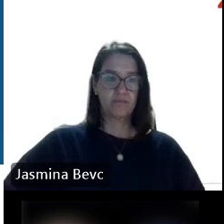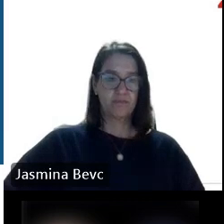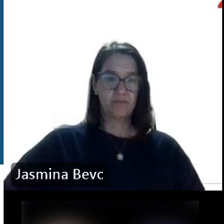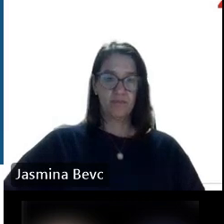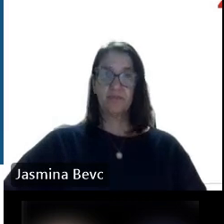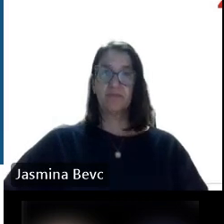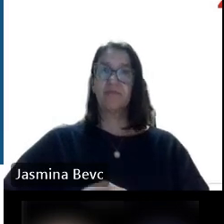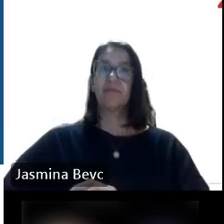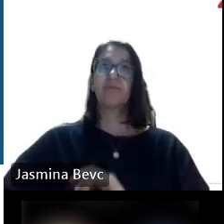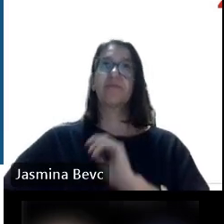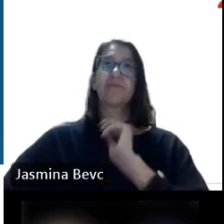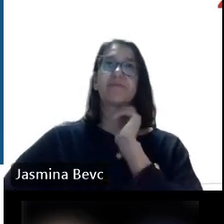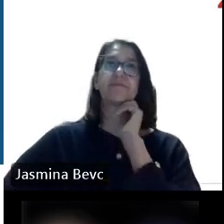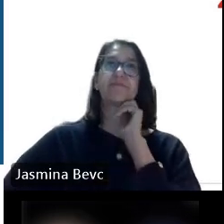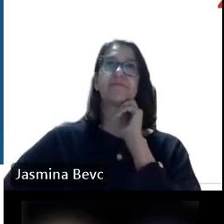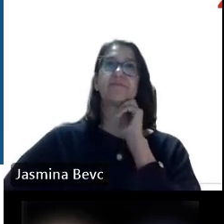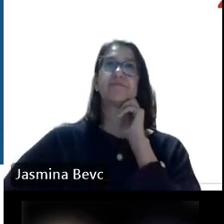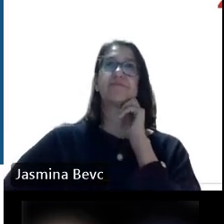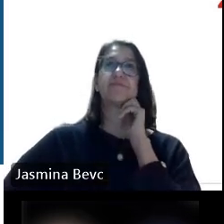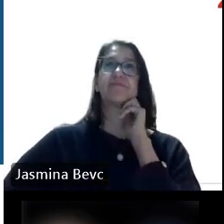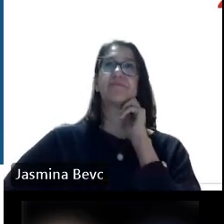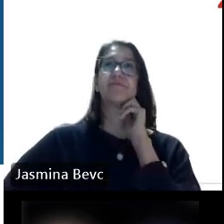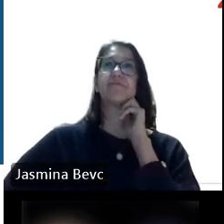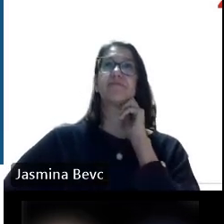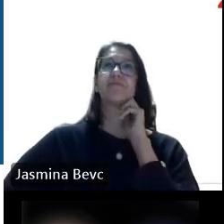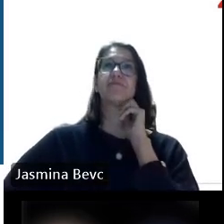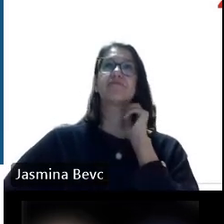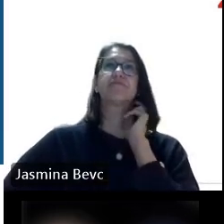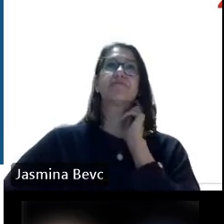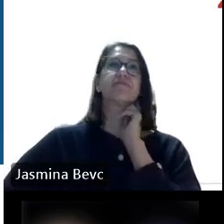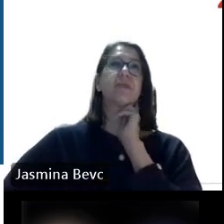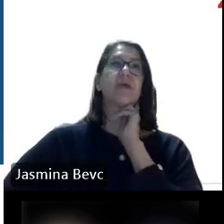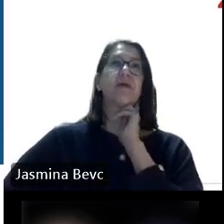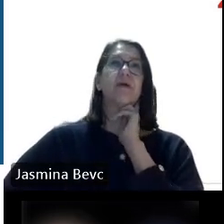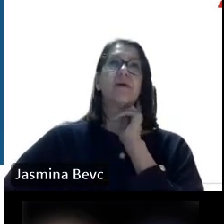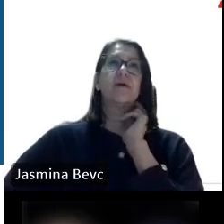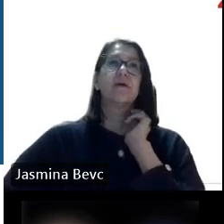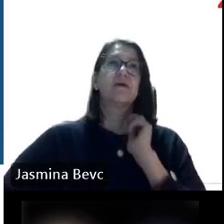Hvala za pozornost. Vprašanja?